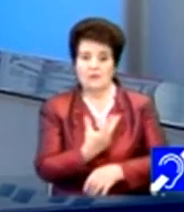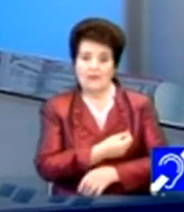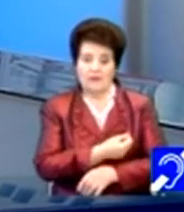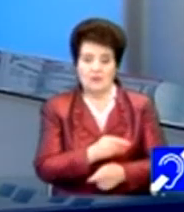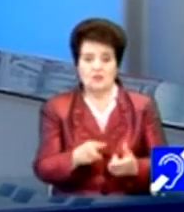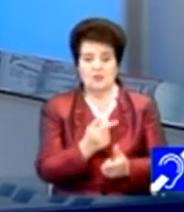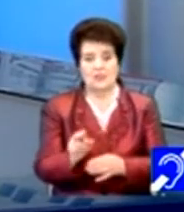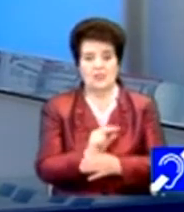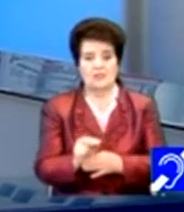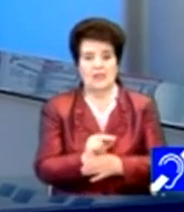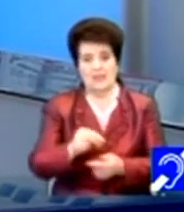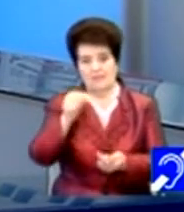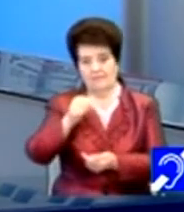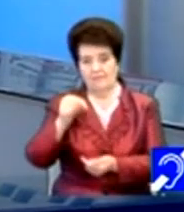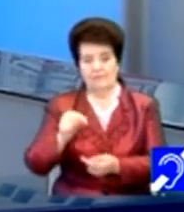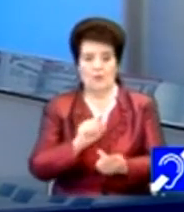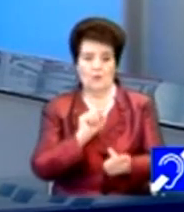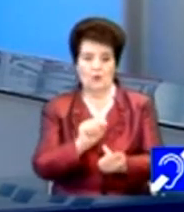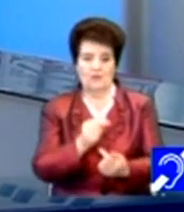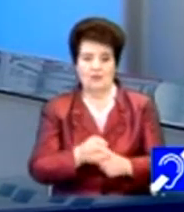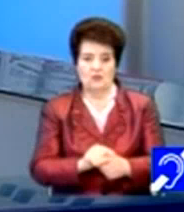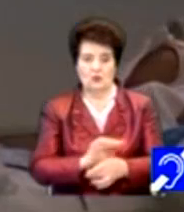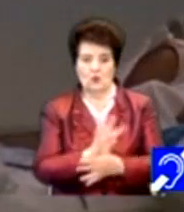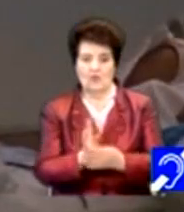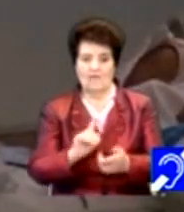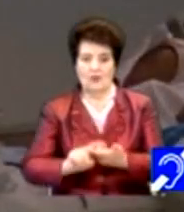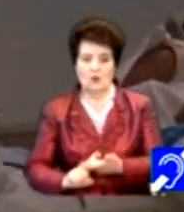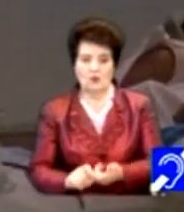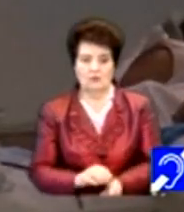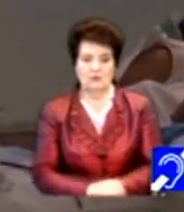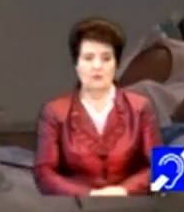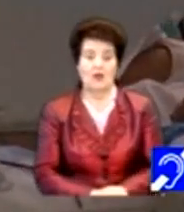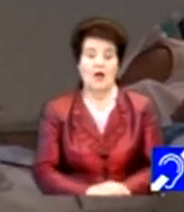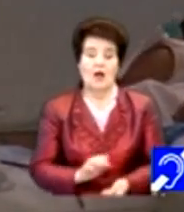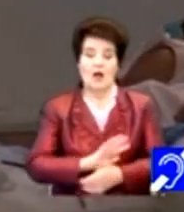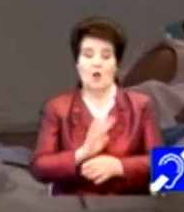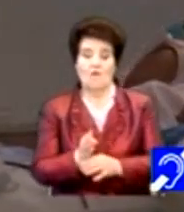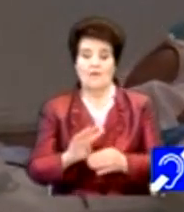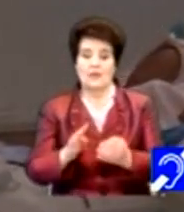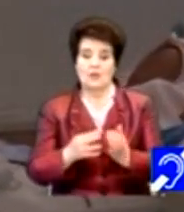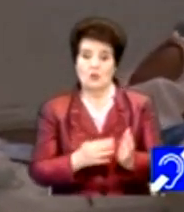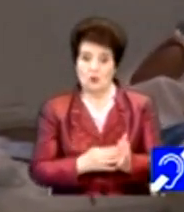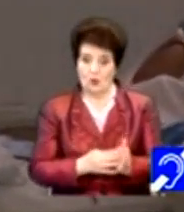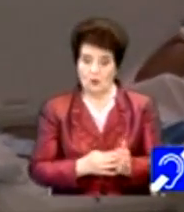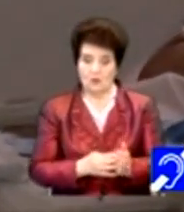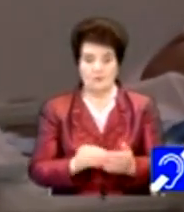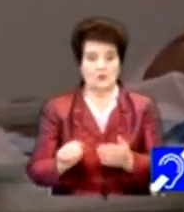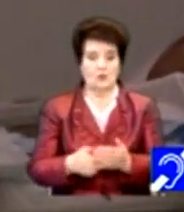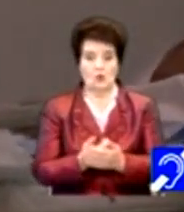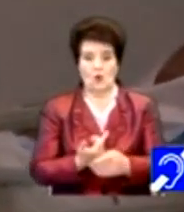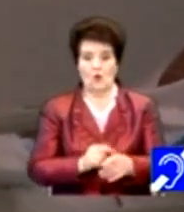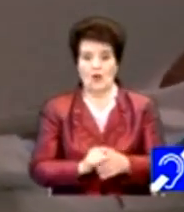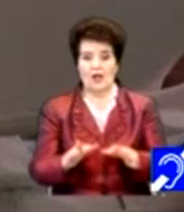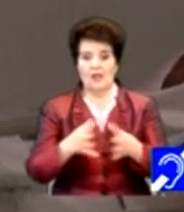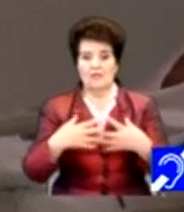și niciun tratament specific împotriva acestui virus. COVID-19 este un agent viral absolut nou care face parte